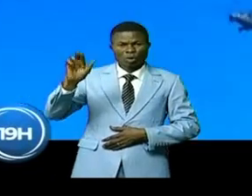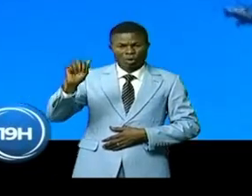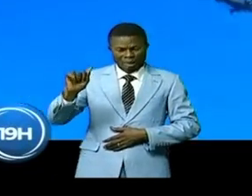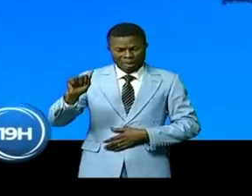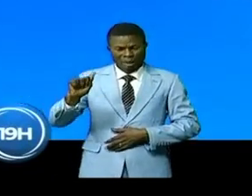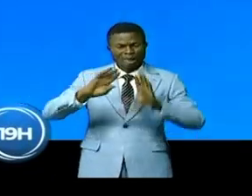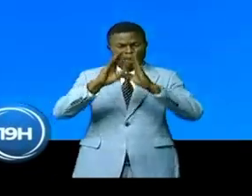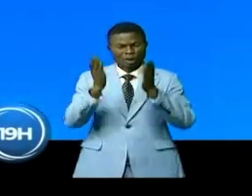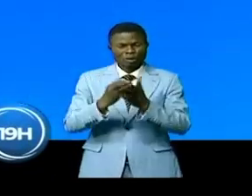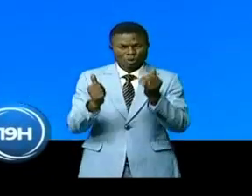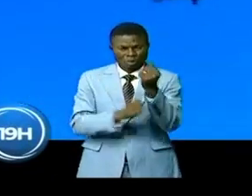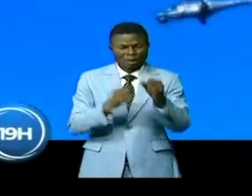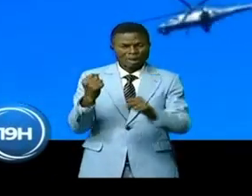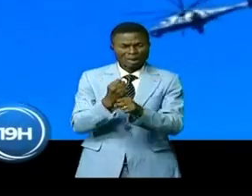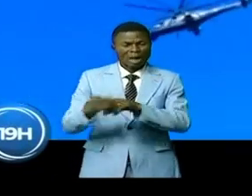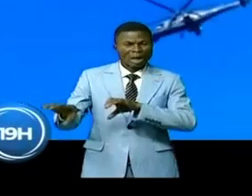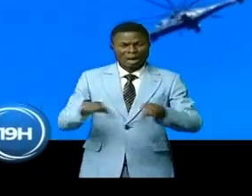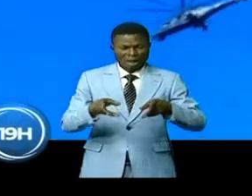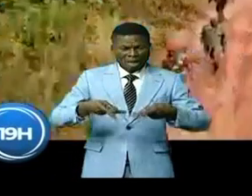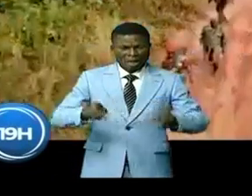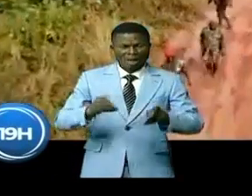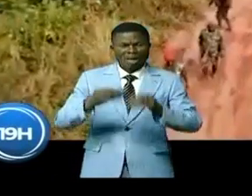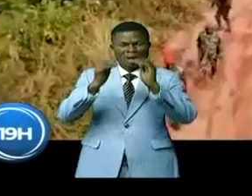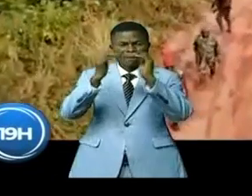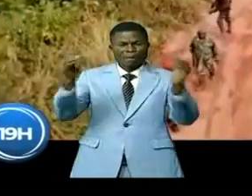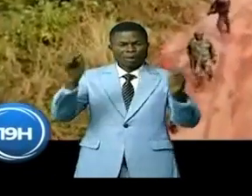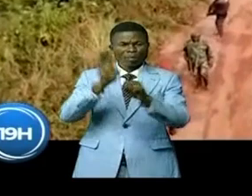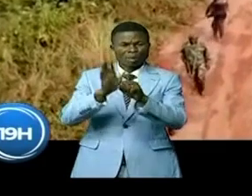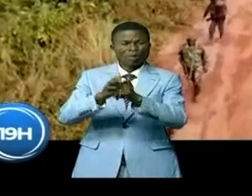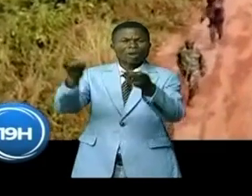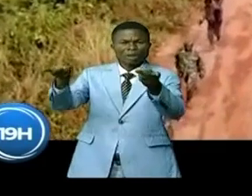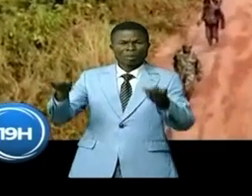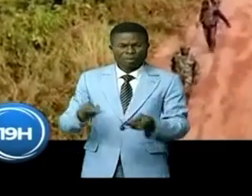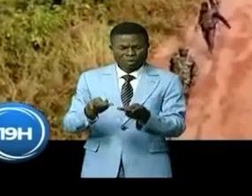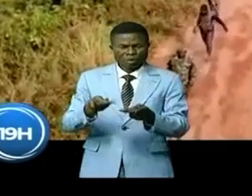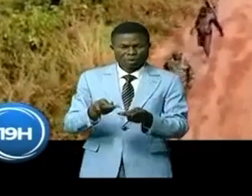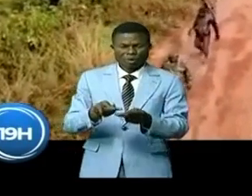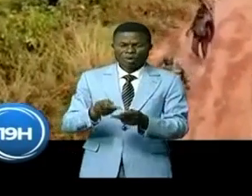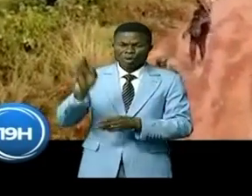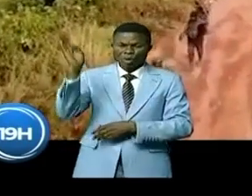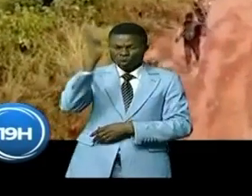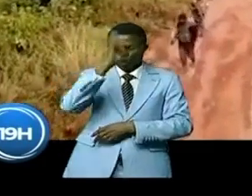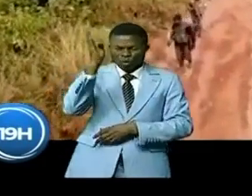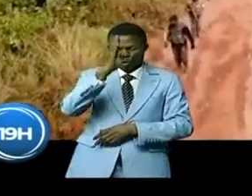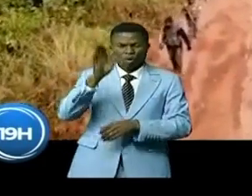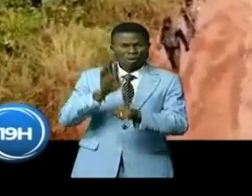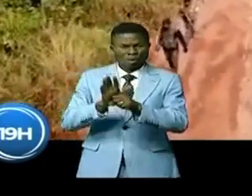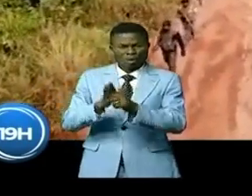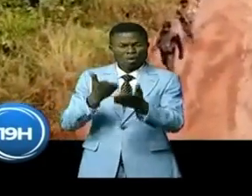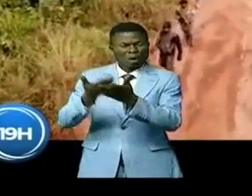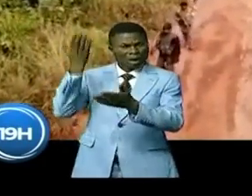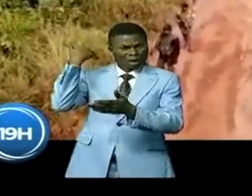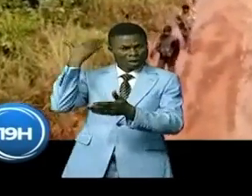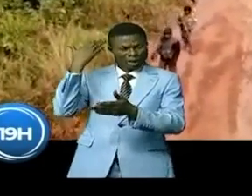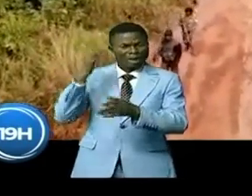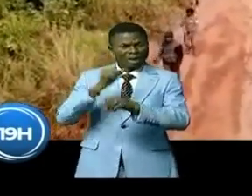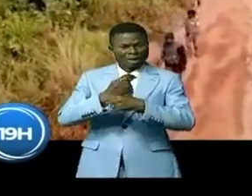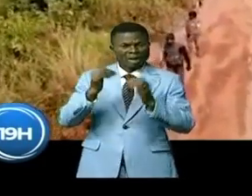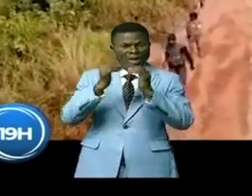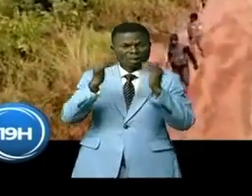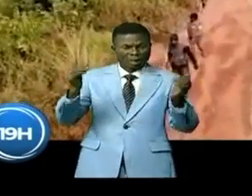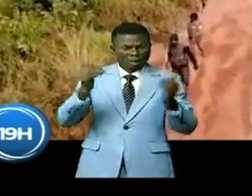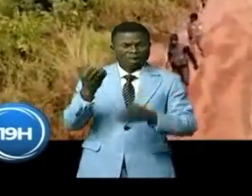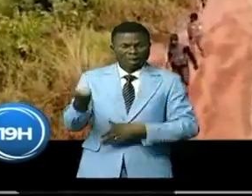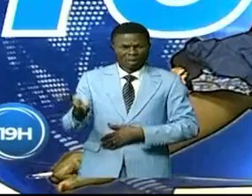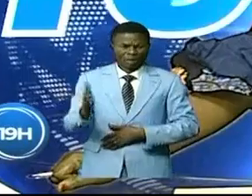Des actions qui ont permis de pacifier de nombreuses zones jadis sous contrôle des groupes armés avant l'instauration de l'état de